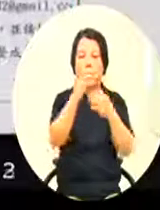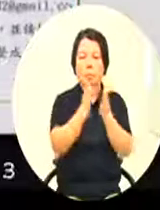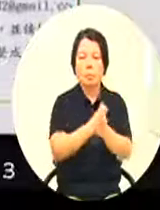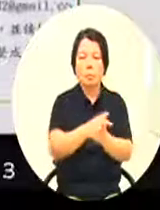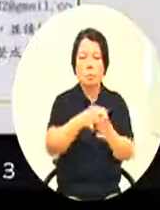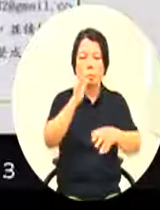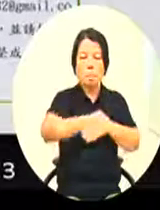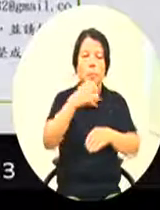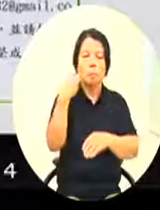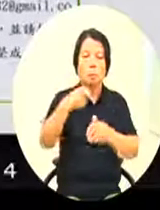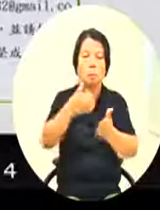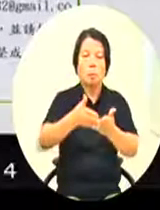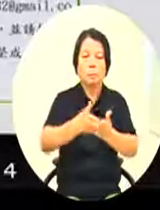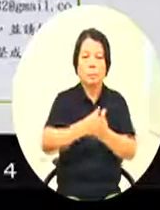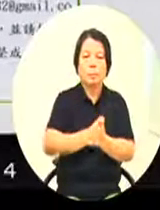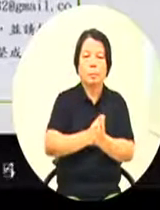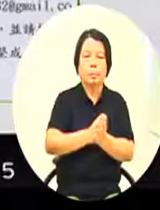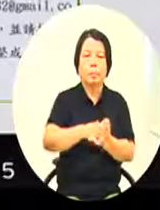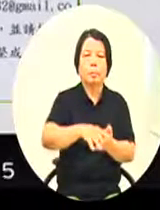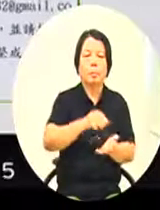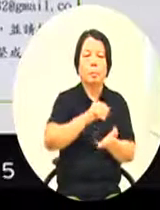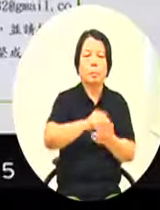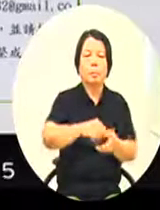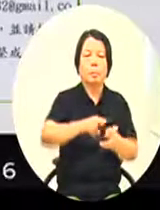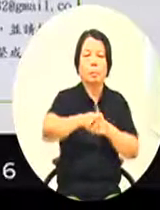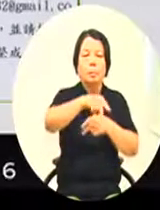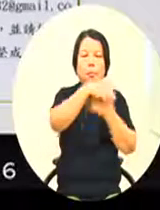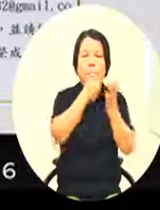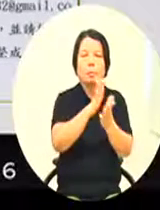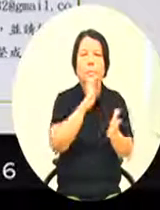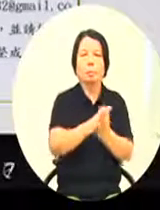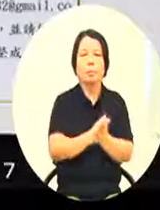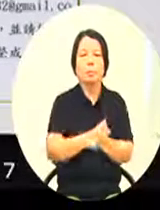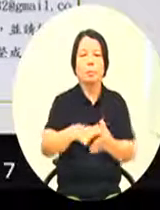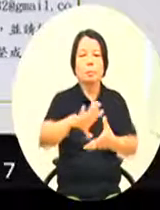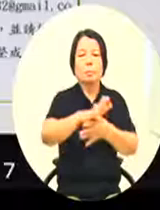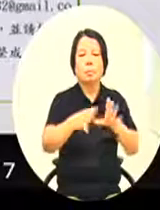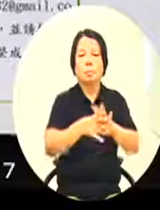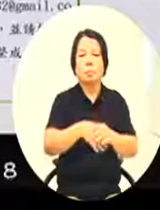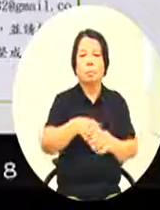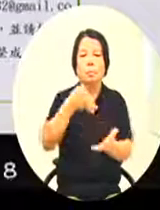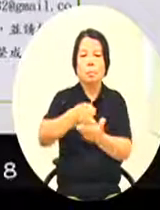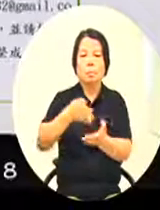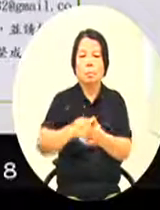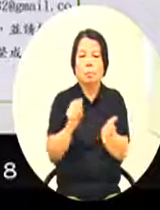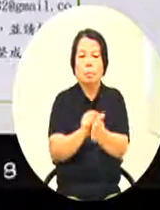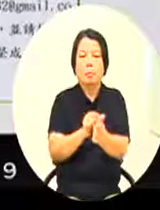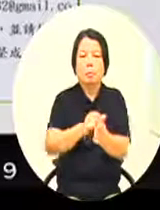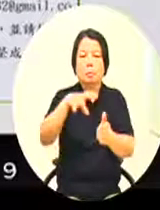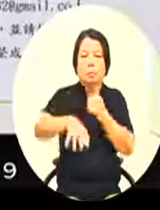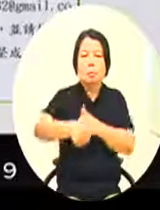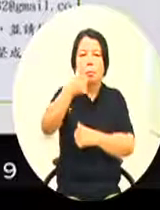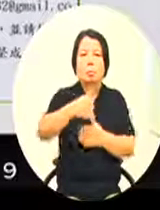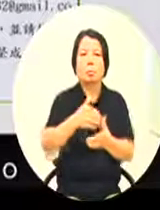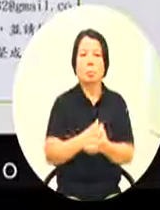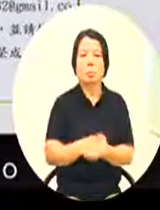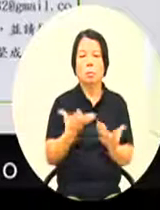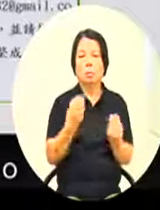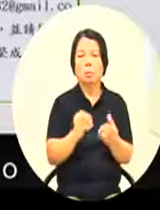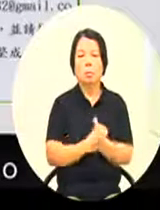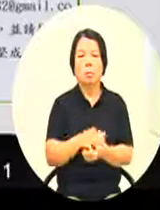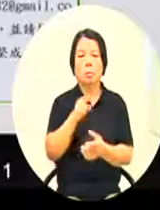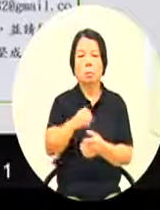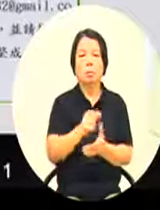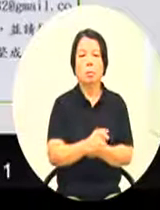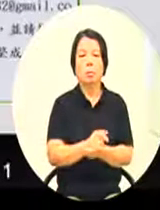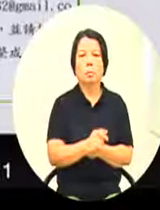果。但是呢，竟然没有报告，这个文竟然没有签到这个副局长的层级。其实这种乌